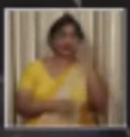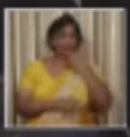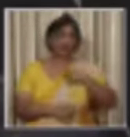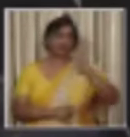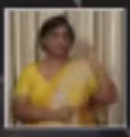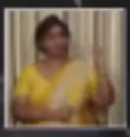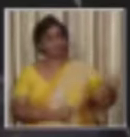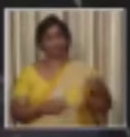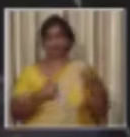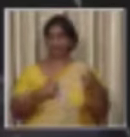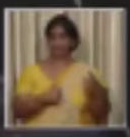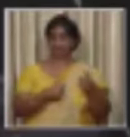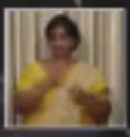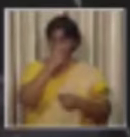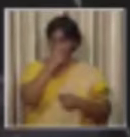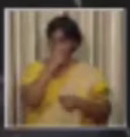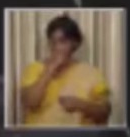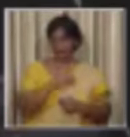බාර දුන්නා.